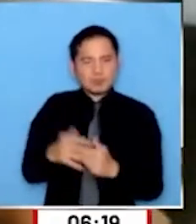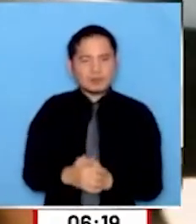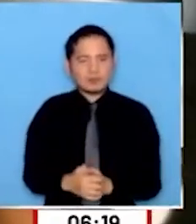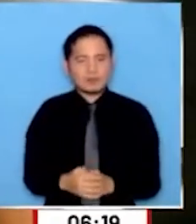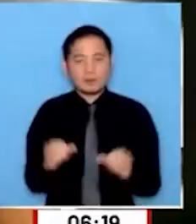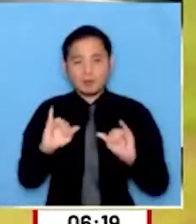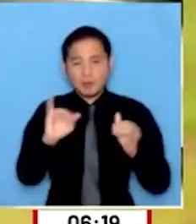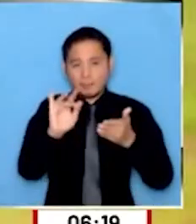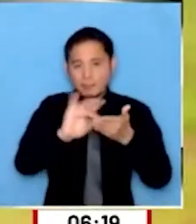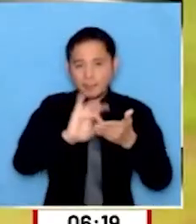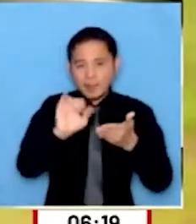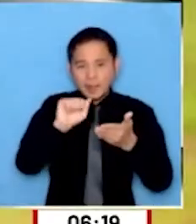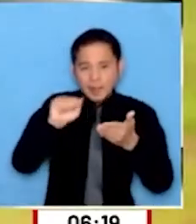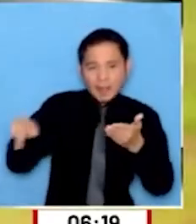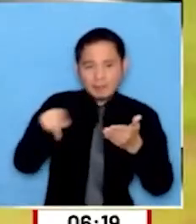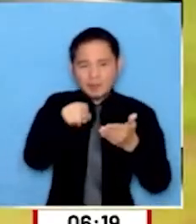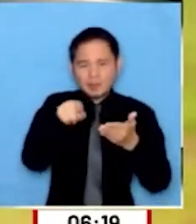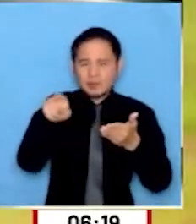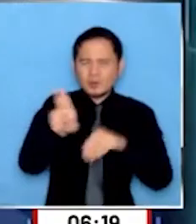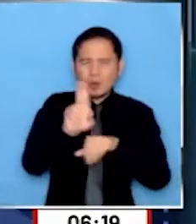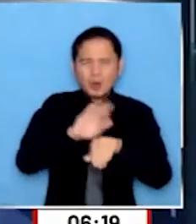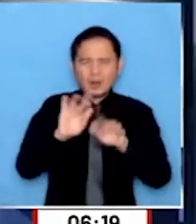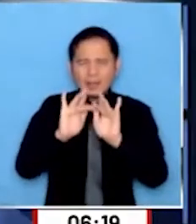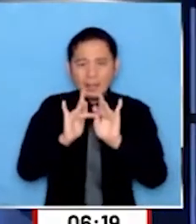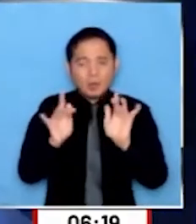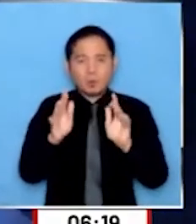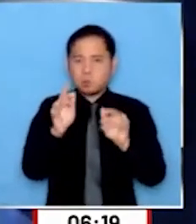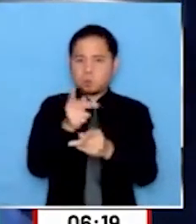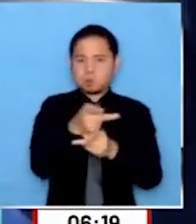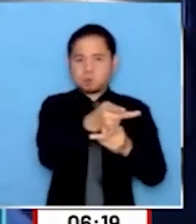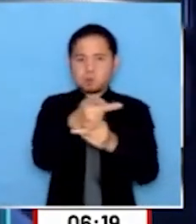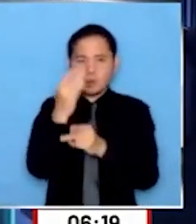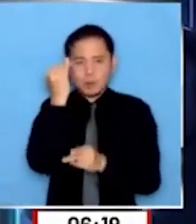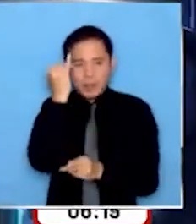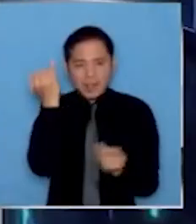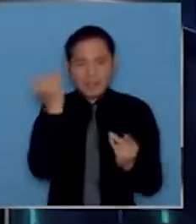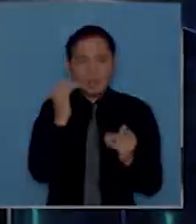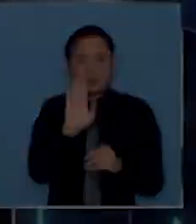na susubukan online dahil nakasalalay dito ang seguridad ng inyong pagkakakilanlan.